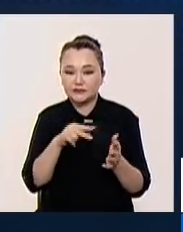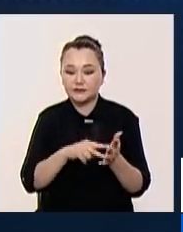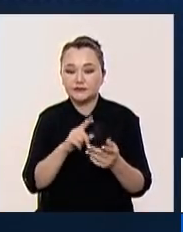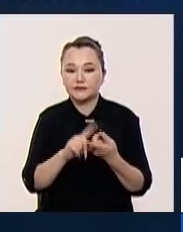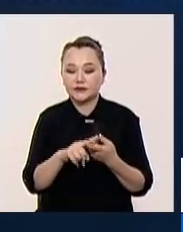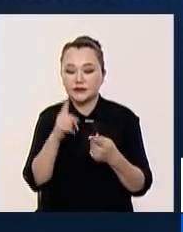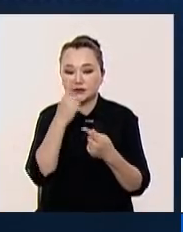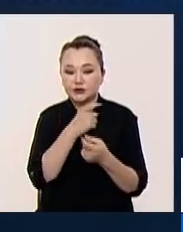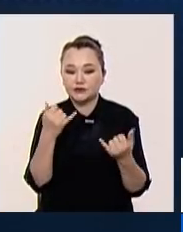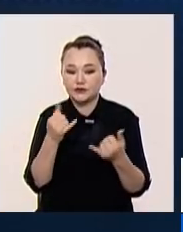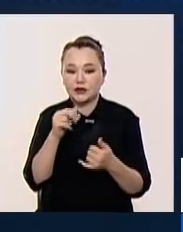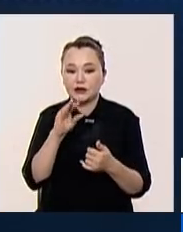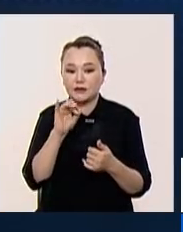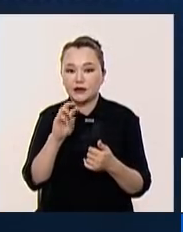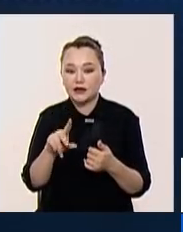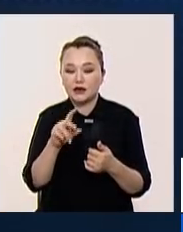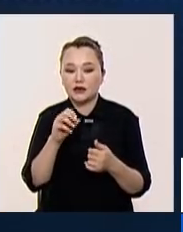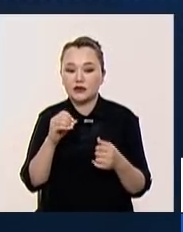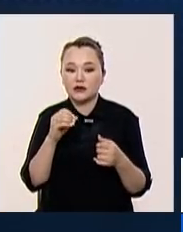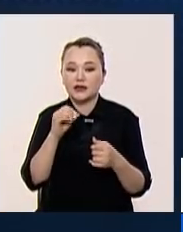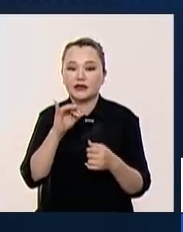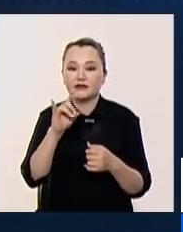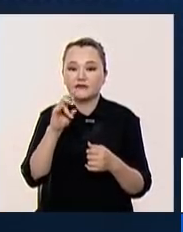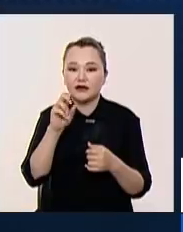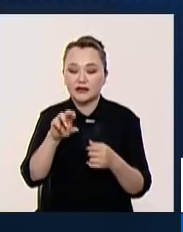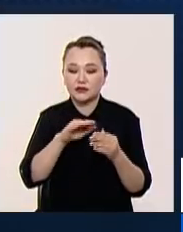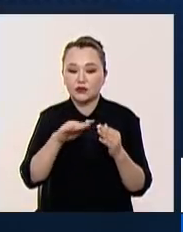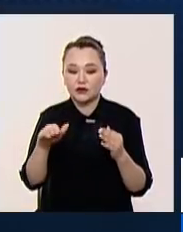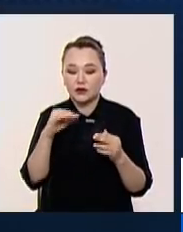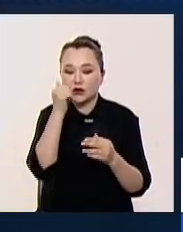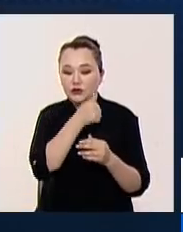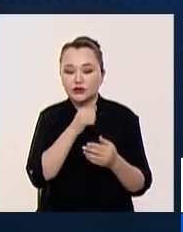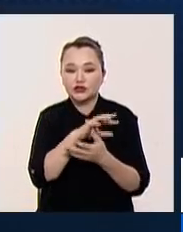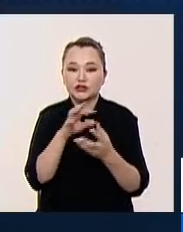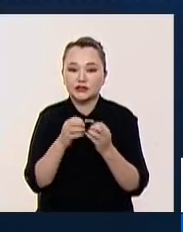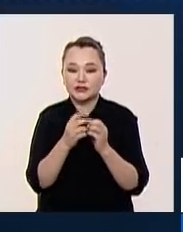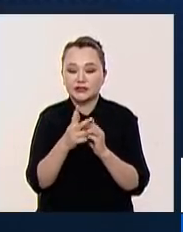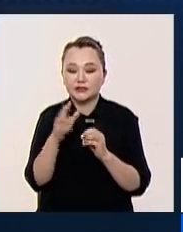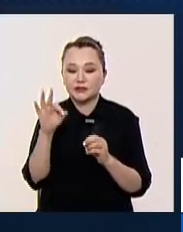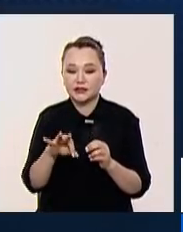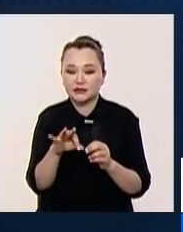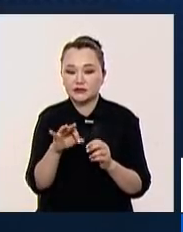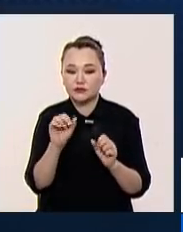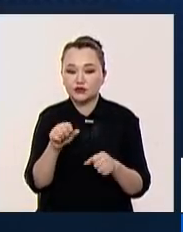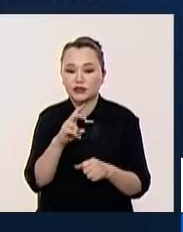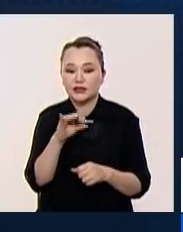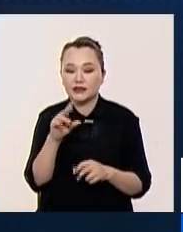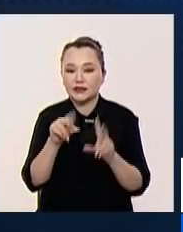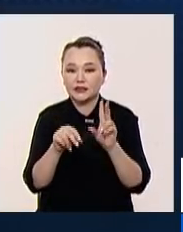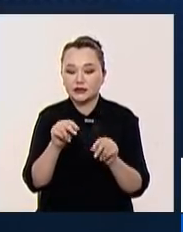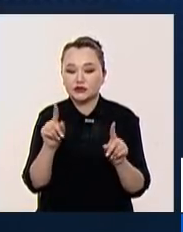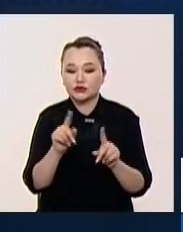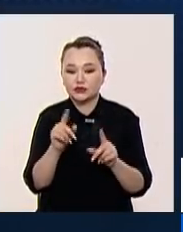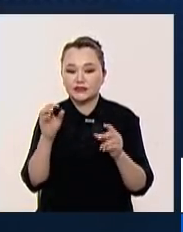о том, что в апреле уровень инфляции в Казахстане в годовом исчислении превысил 13%. Можно ли надеяться на то,